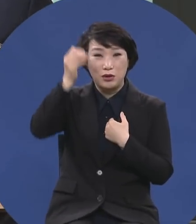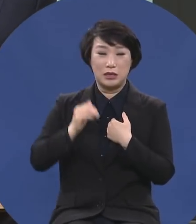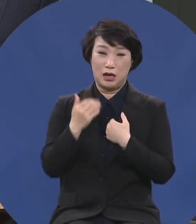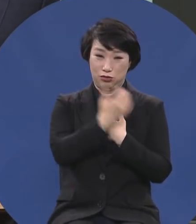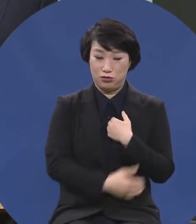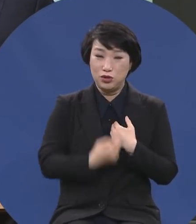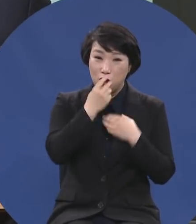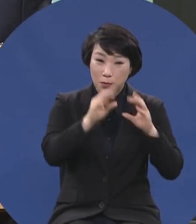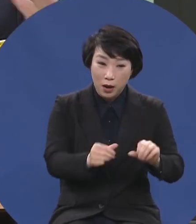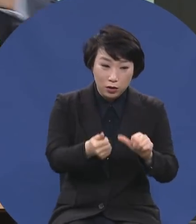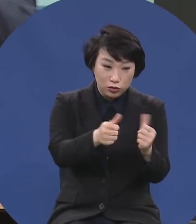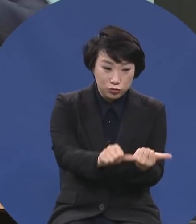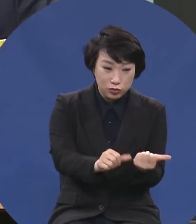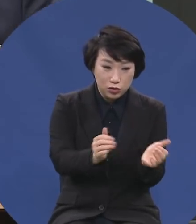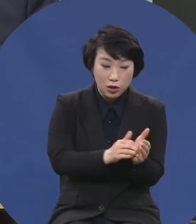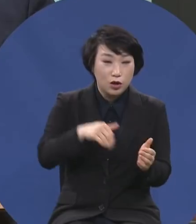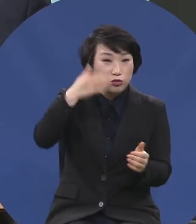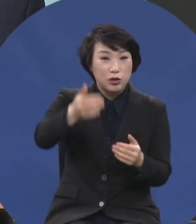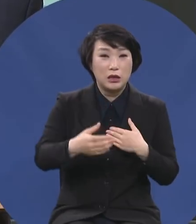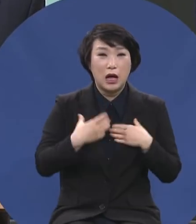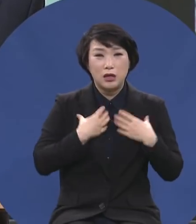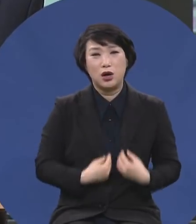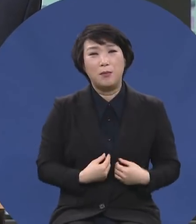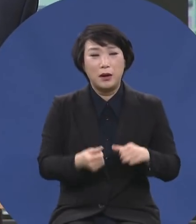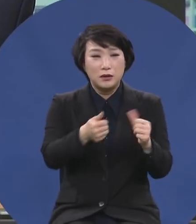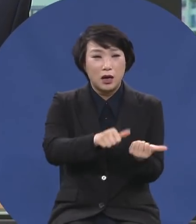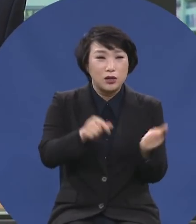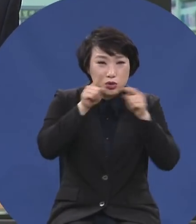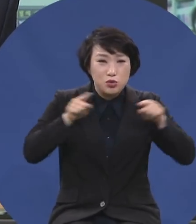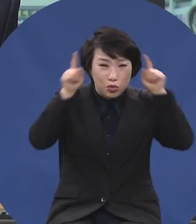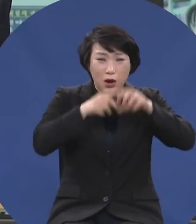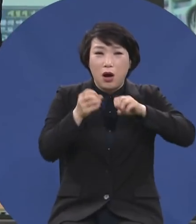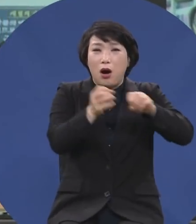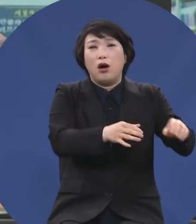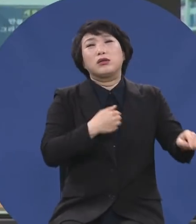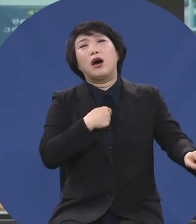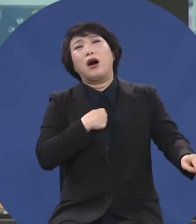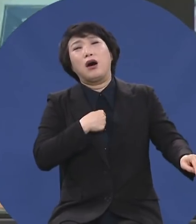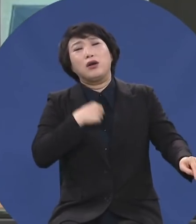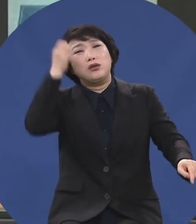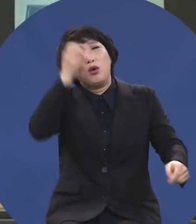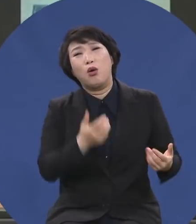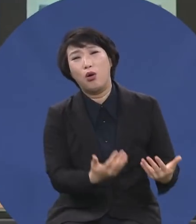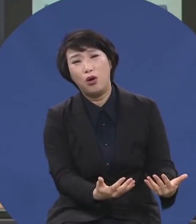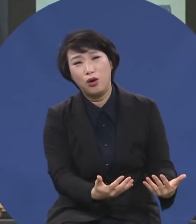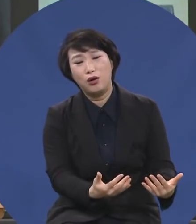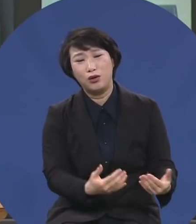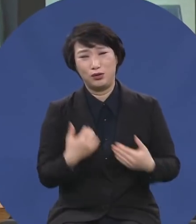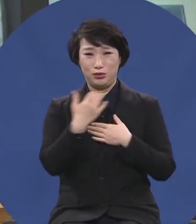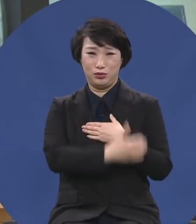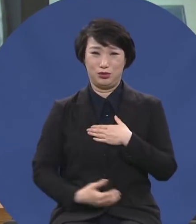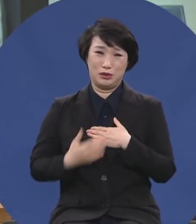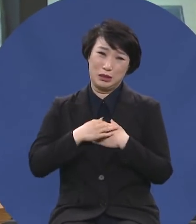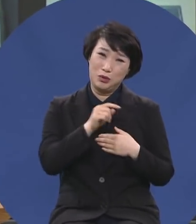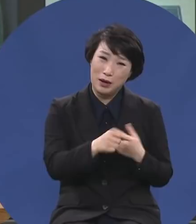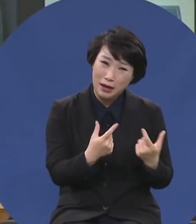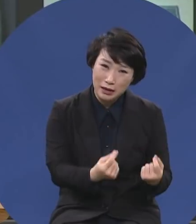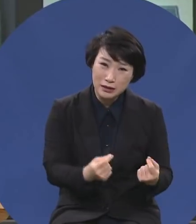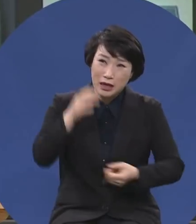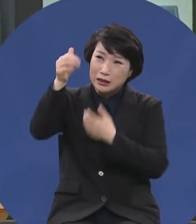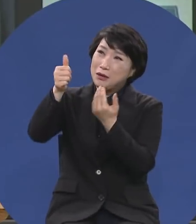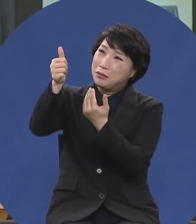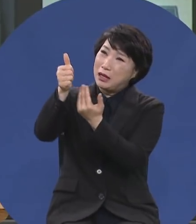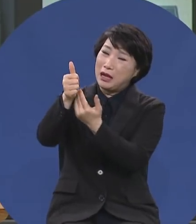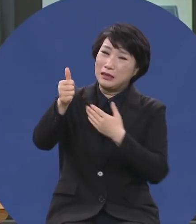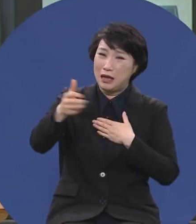육신이 끝난 다음에 절망적인 사망의 지옥에다 던지면 어떡하라고 육신은 이렇게도 하나님을